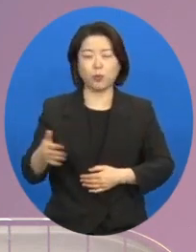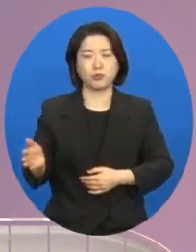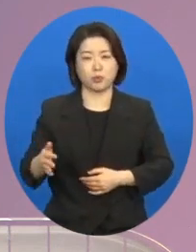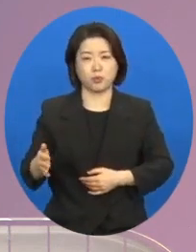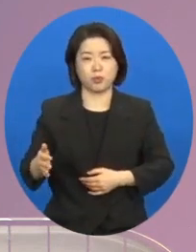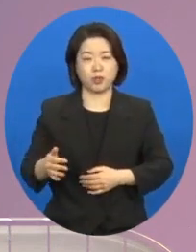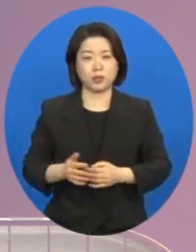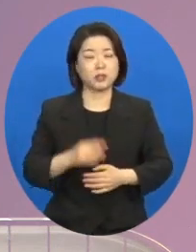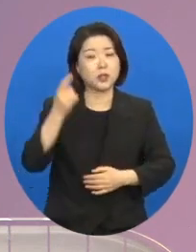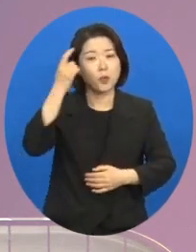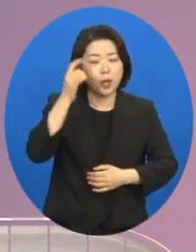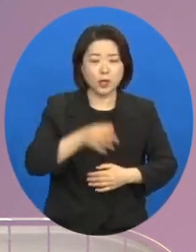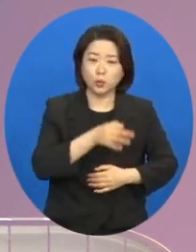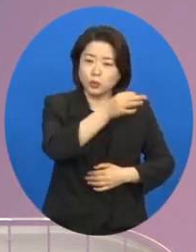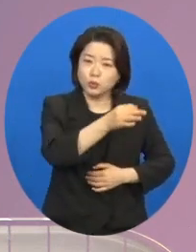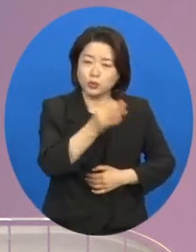않았을까요?